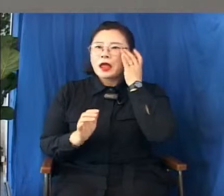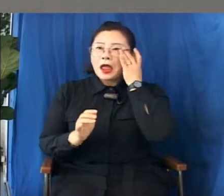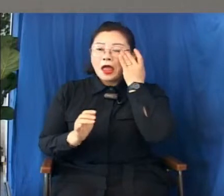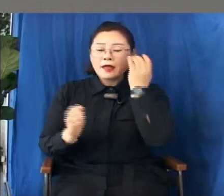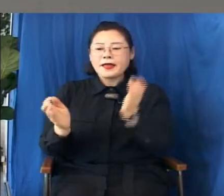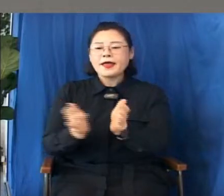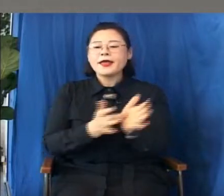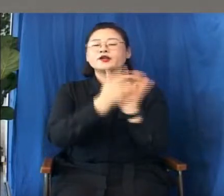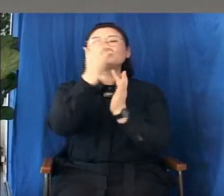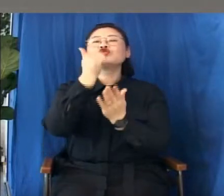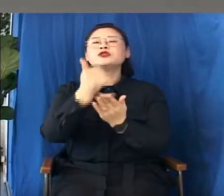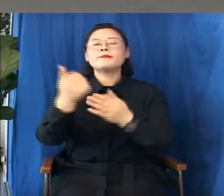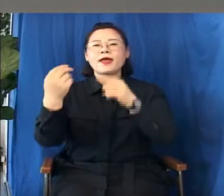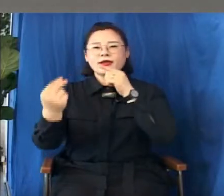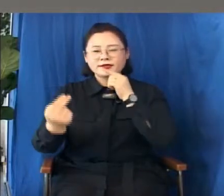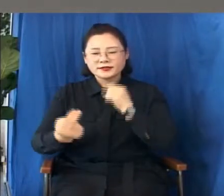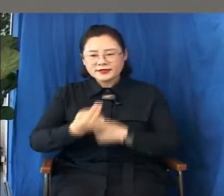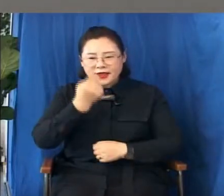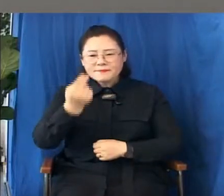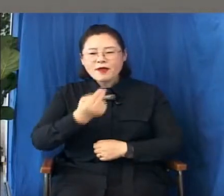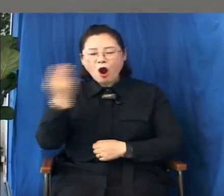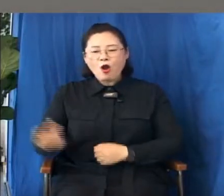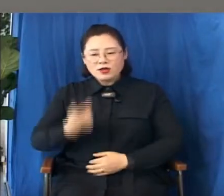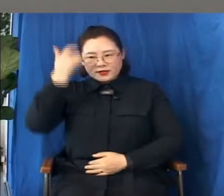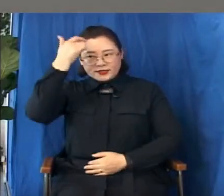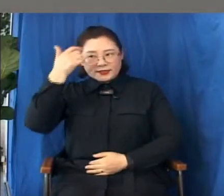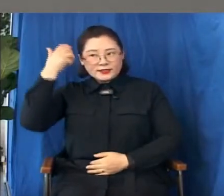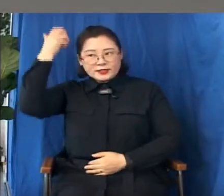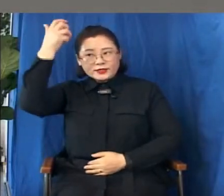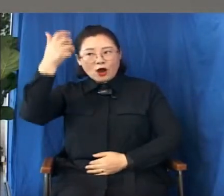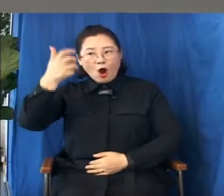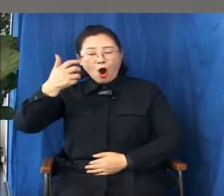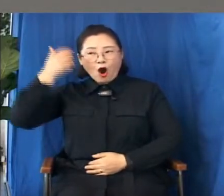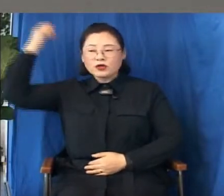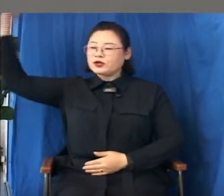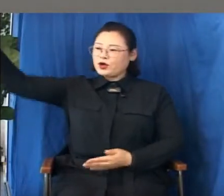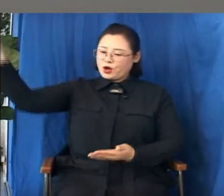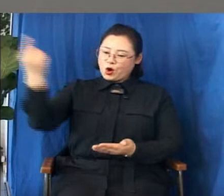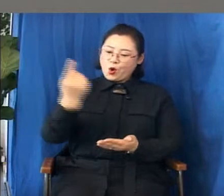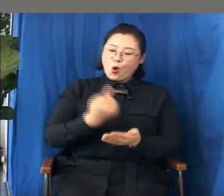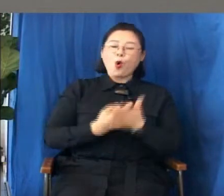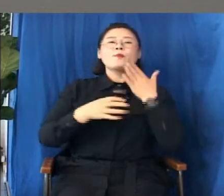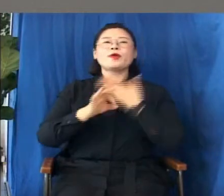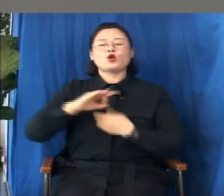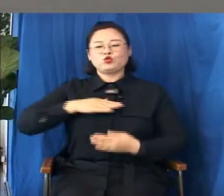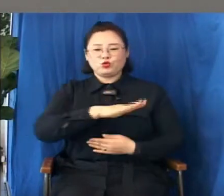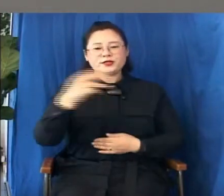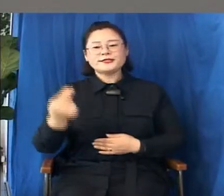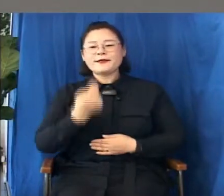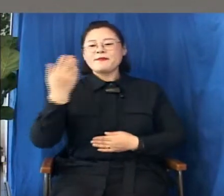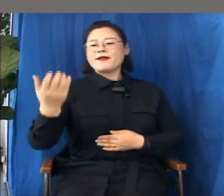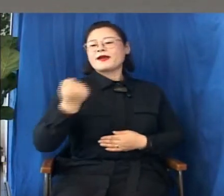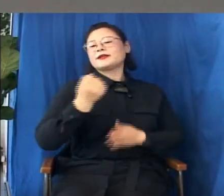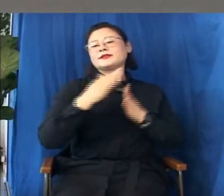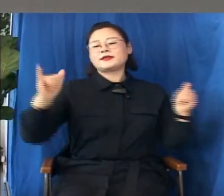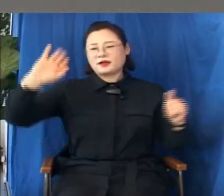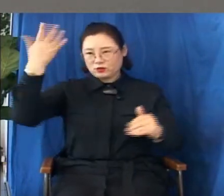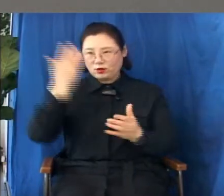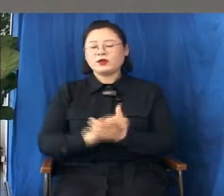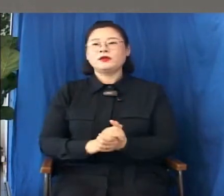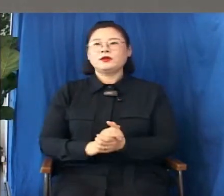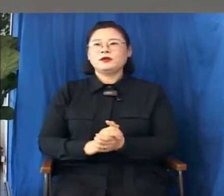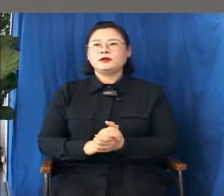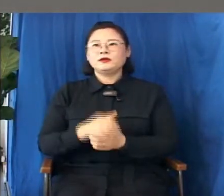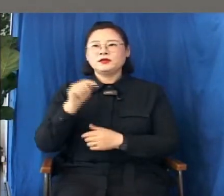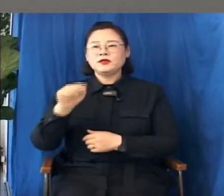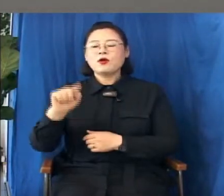근데 예수님의 생명, 성령께서 그 안에 들어오면 우리는 생명을 가진 자가 되는 줄로 믿습니다. 근데